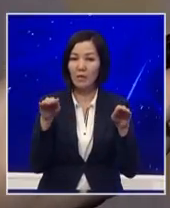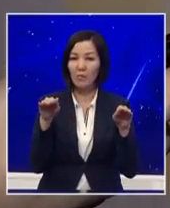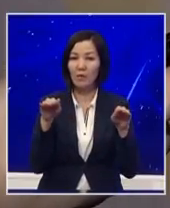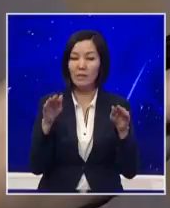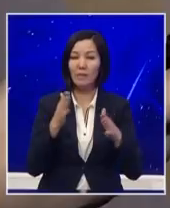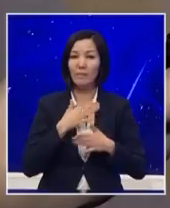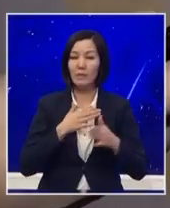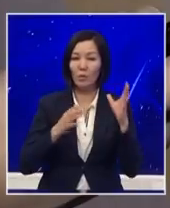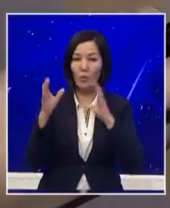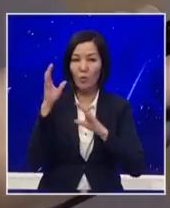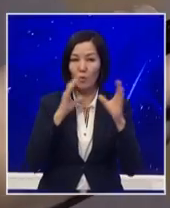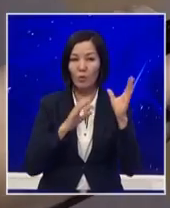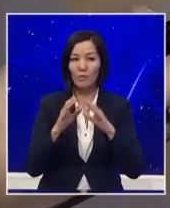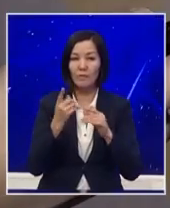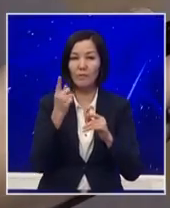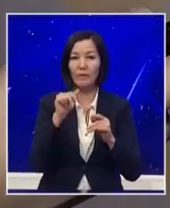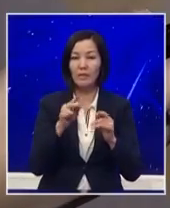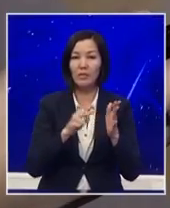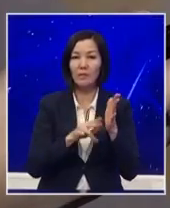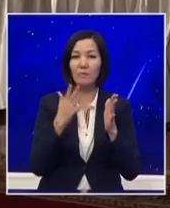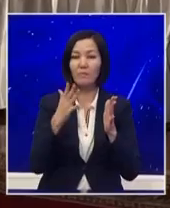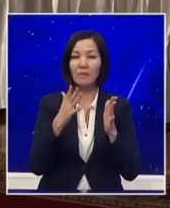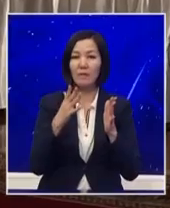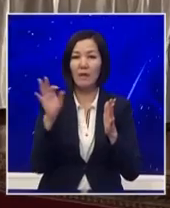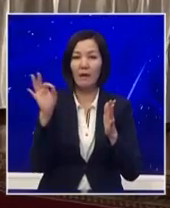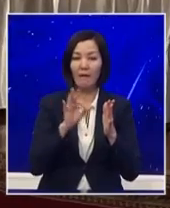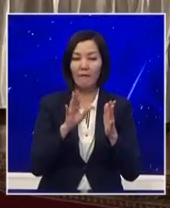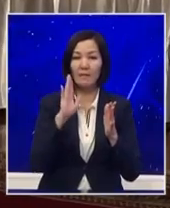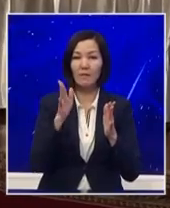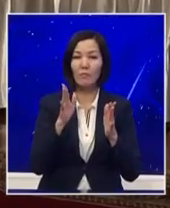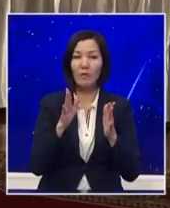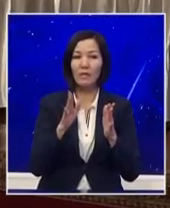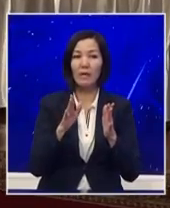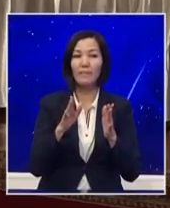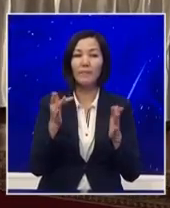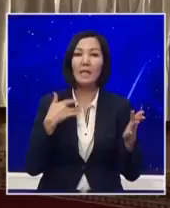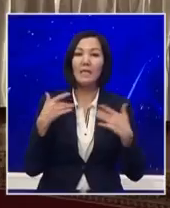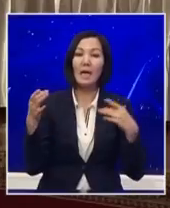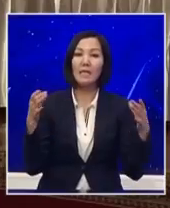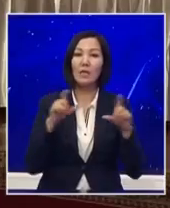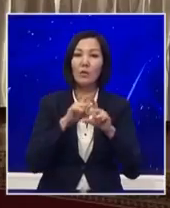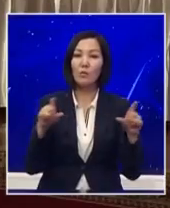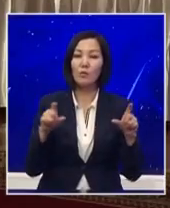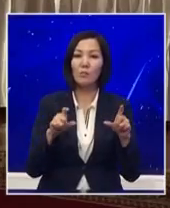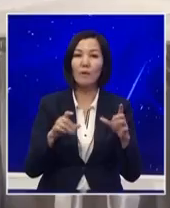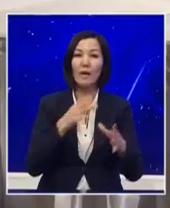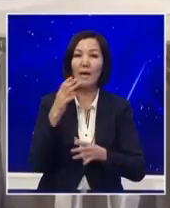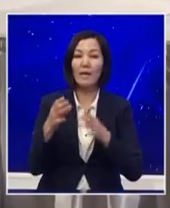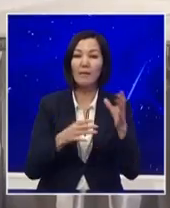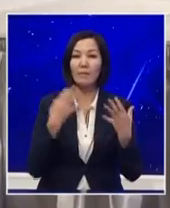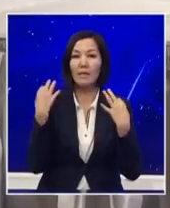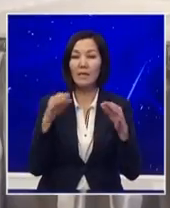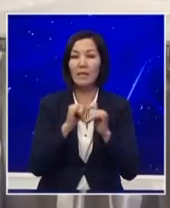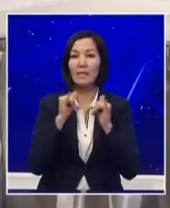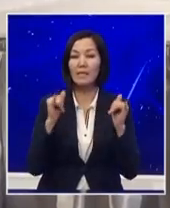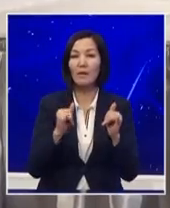оқу орындарымызда 1,75 коэффициент болады. Қарашаңырақ театр ұжымы әлемдік мәдени рухани кеңістікте еркін еніп,